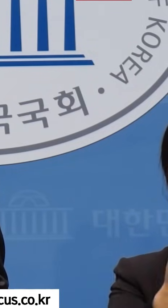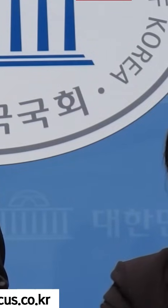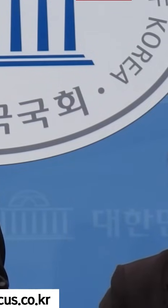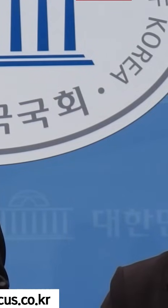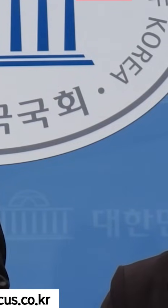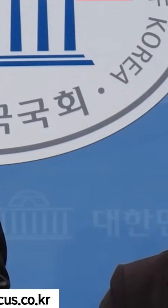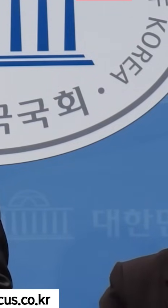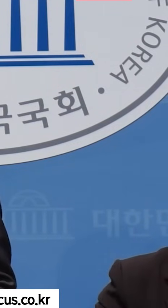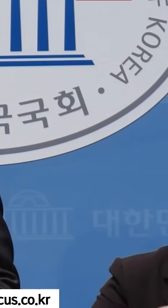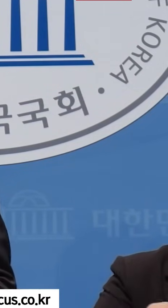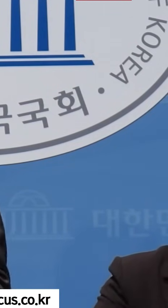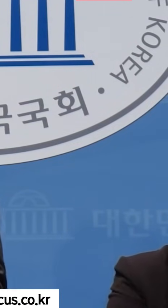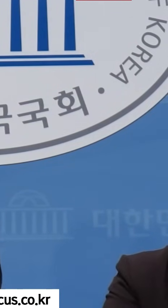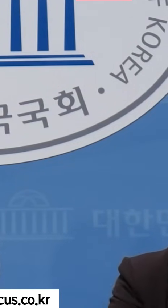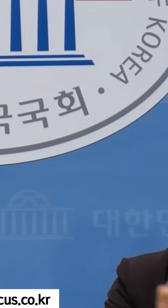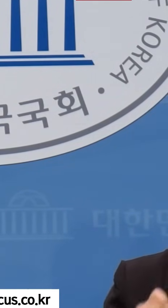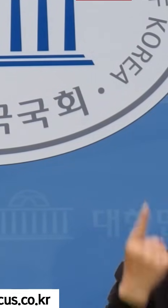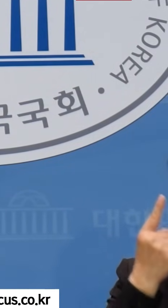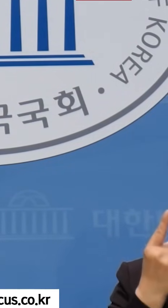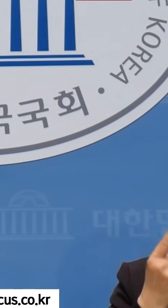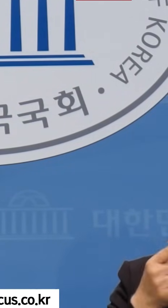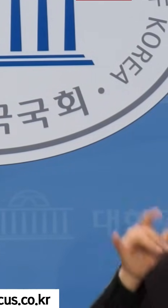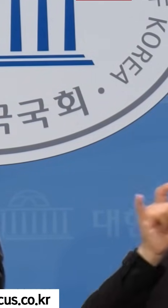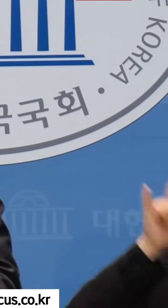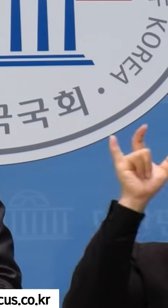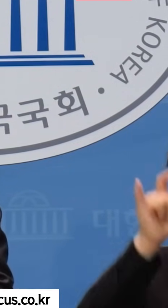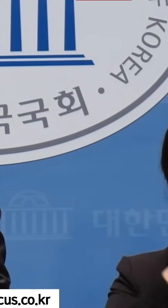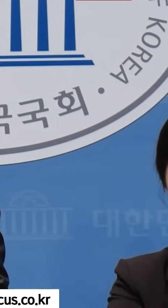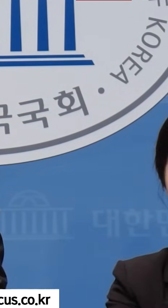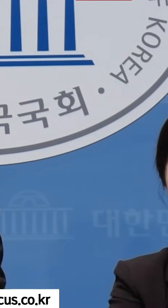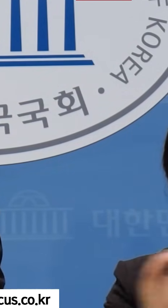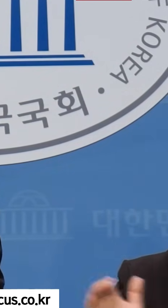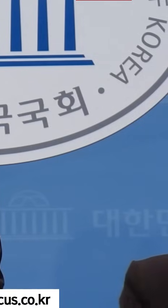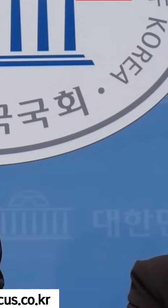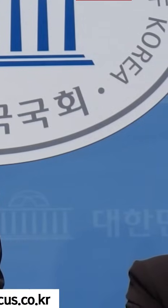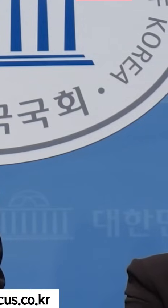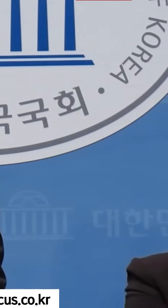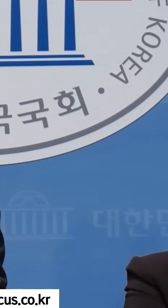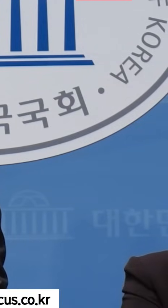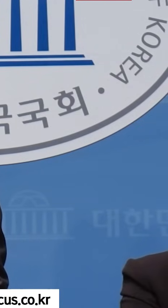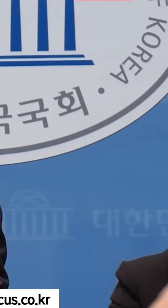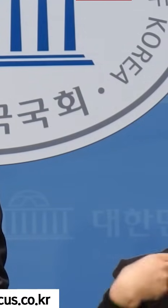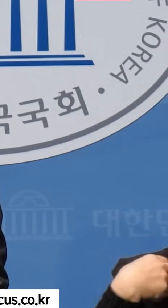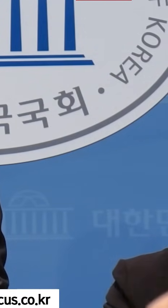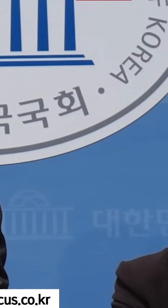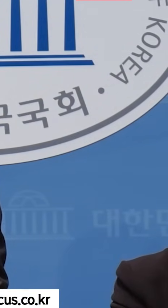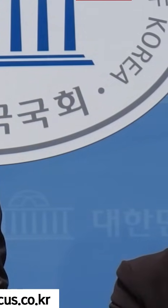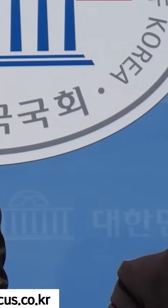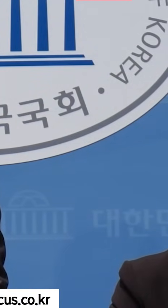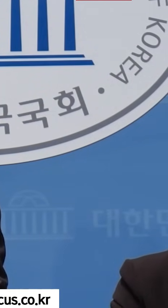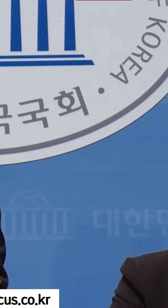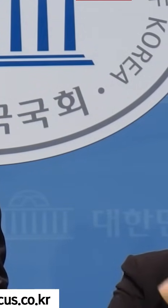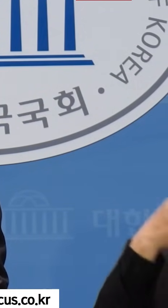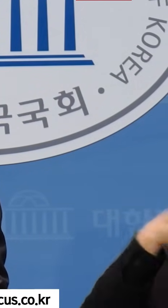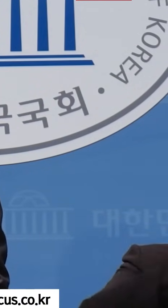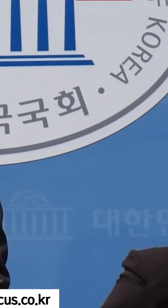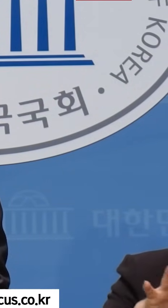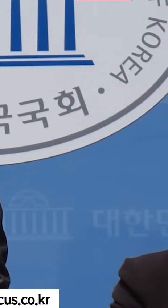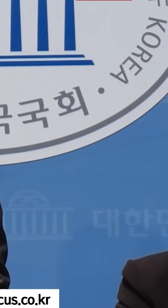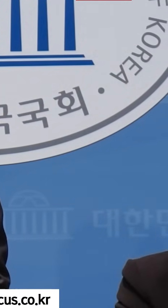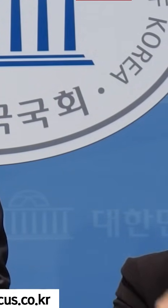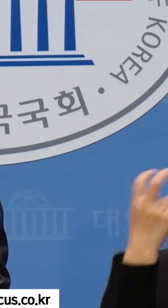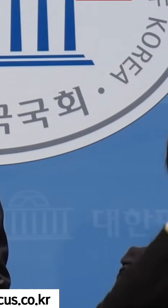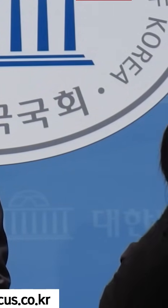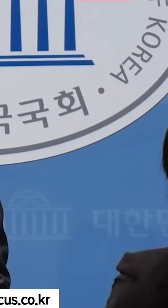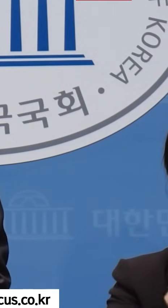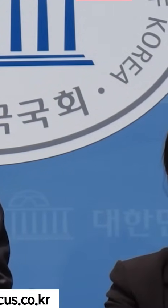국정농단 최순실과 손잡은 윤석열 정권, 정치검찰의 안민석 의원